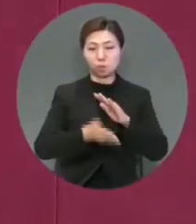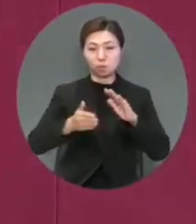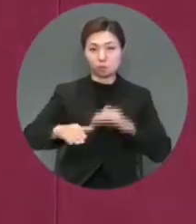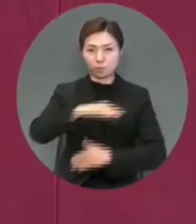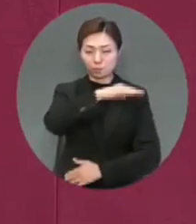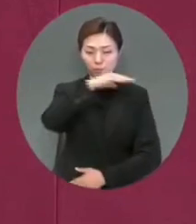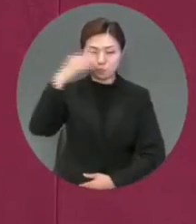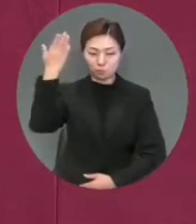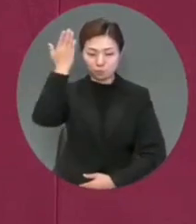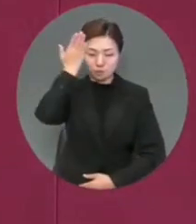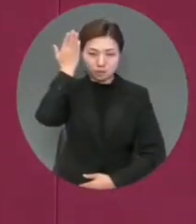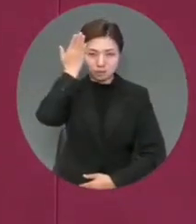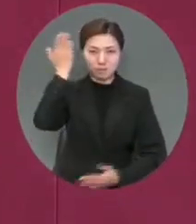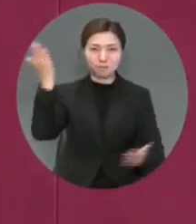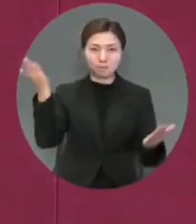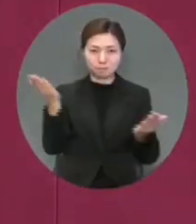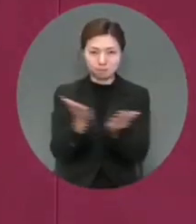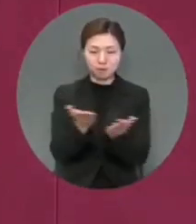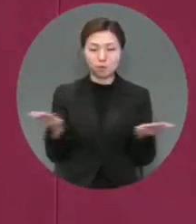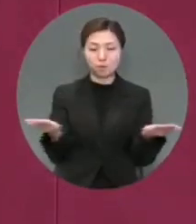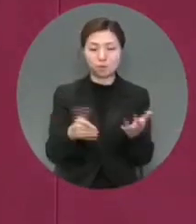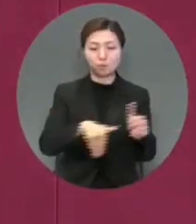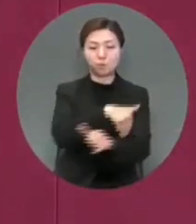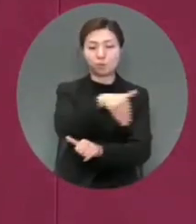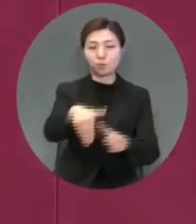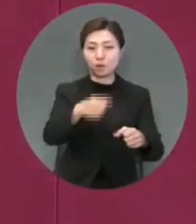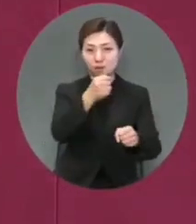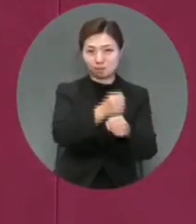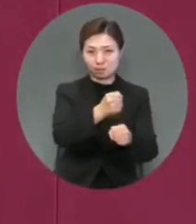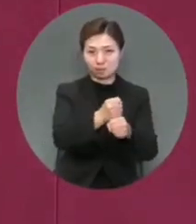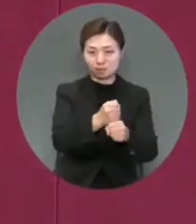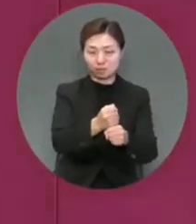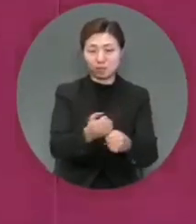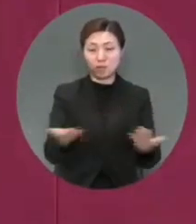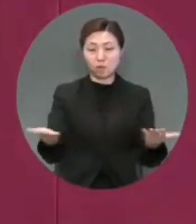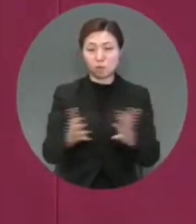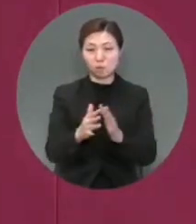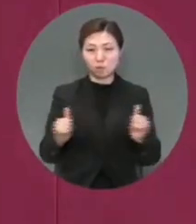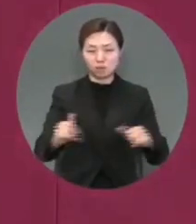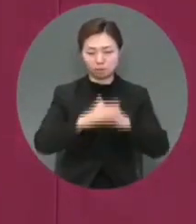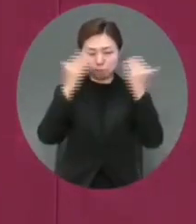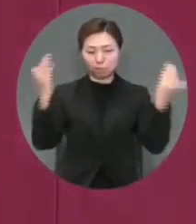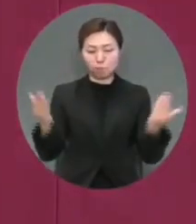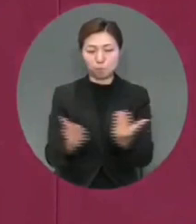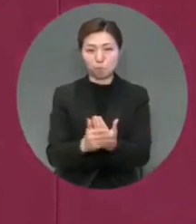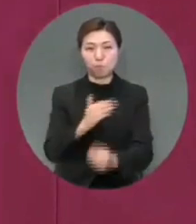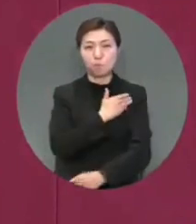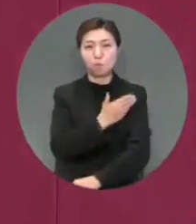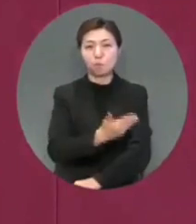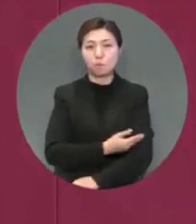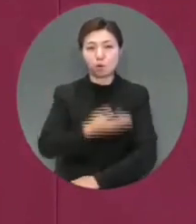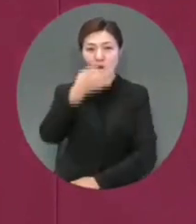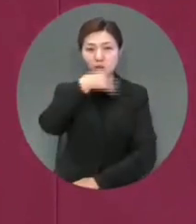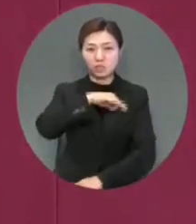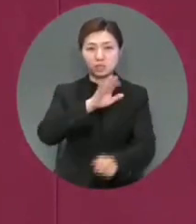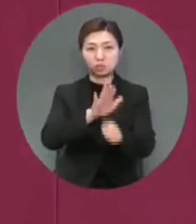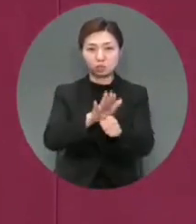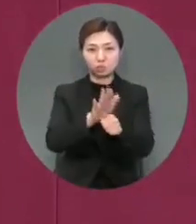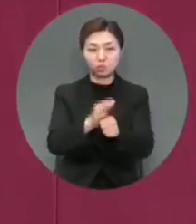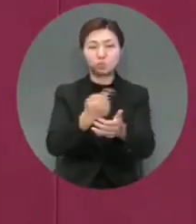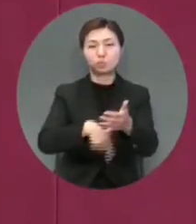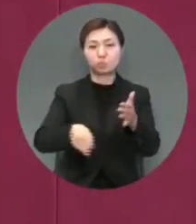노동시장을 조성하고 근로자 전체의 권익을 증진시키기 위한 노동개혁을 추진해